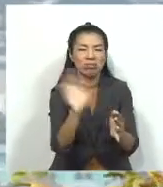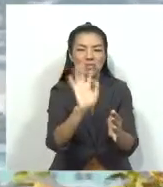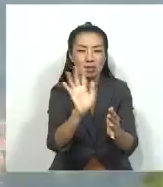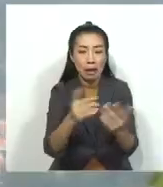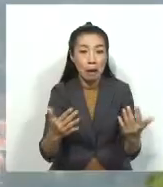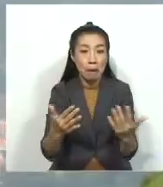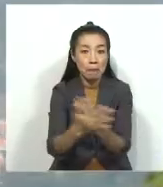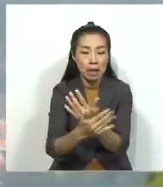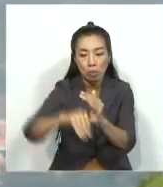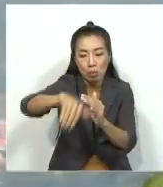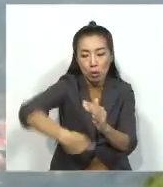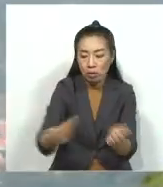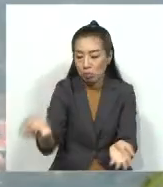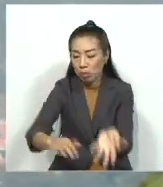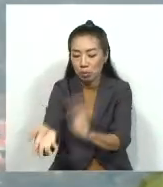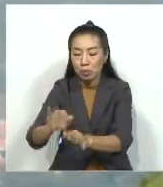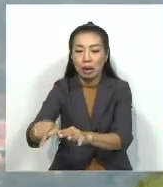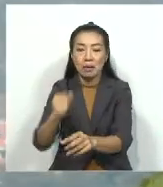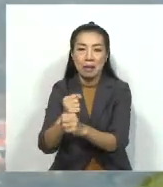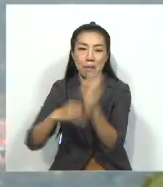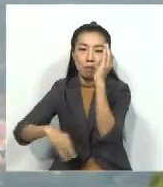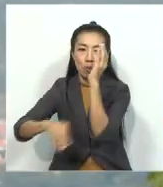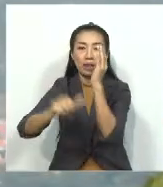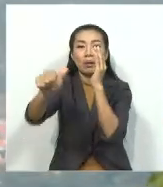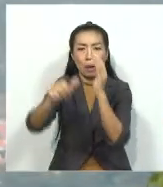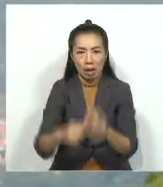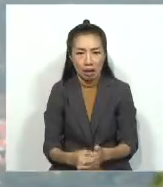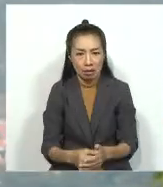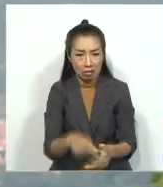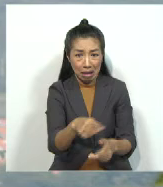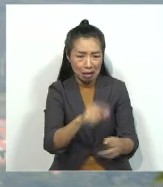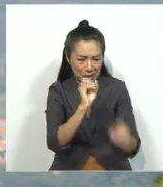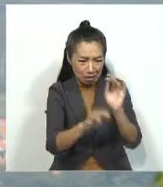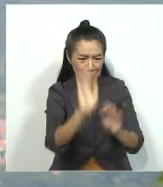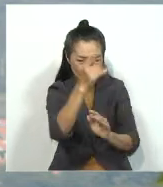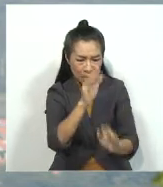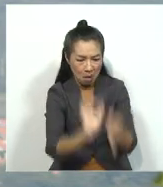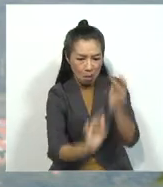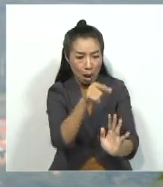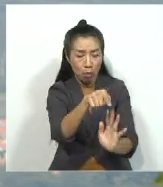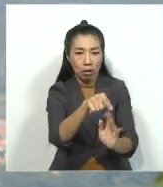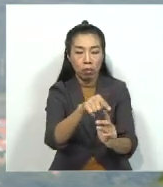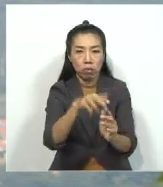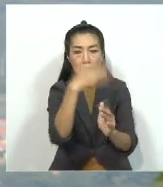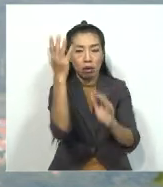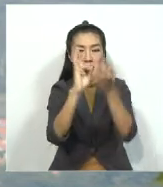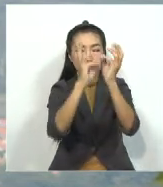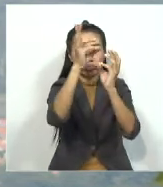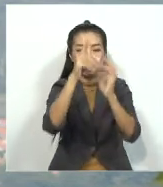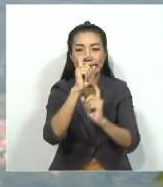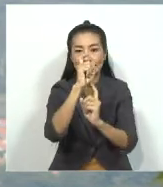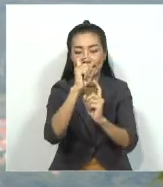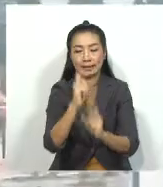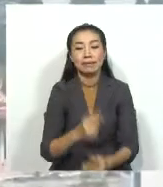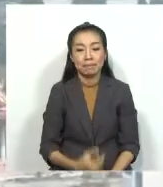าตอนนี้นะ เ พราะว่าม าเผาแบบนี้เป็นการเพิ่มความหนักให้กับค่าฝุ่นละอองเข้าไปอีกนะครับต้องช่วยกันนะครับ